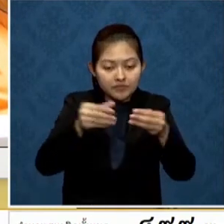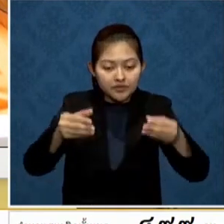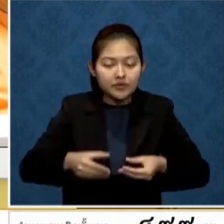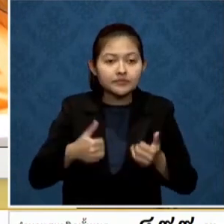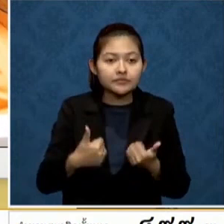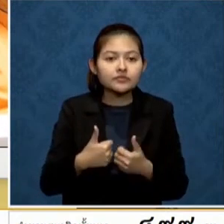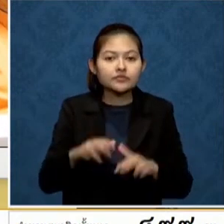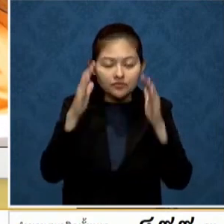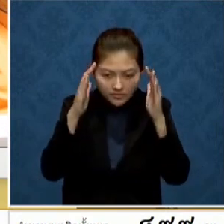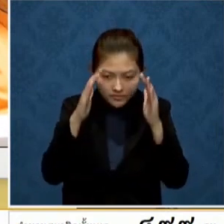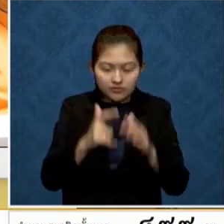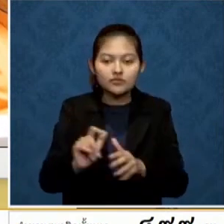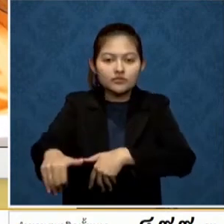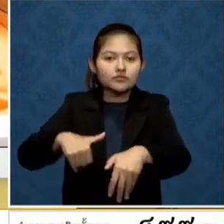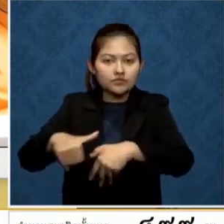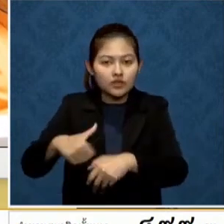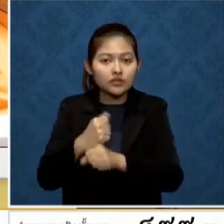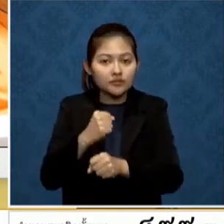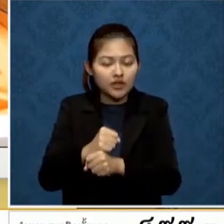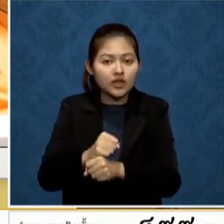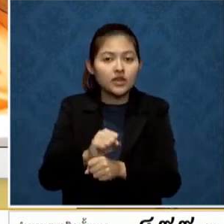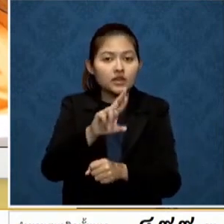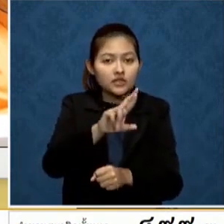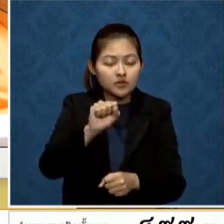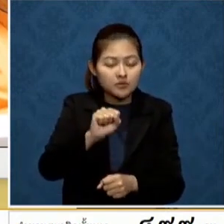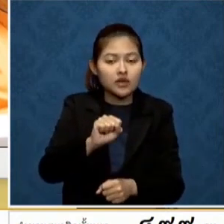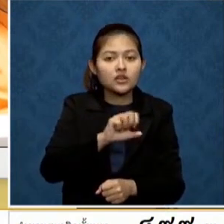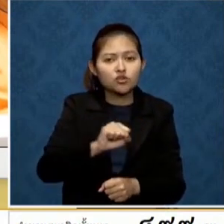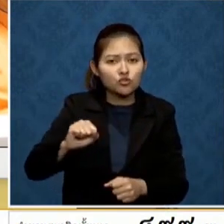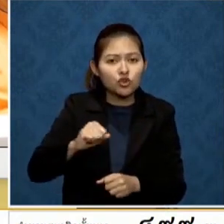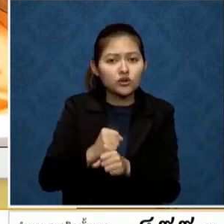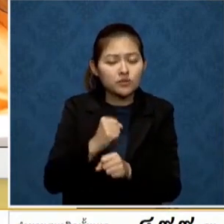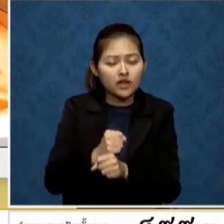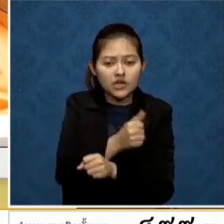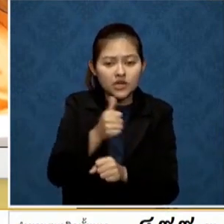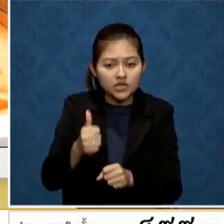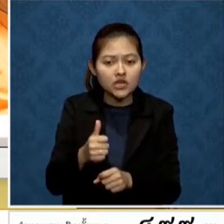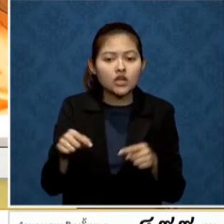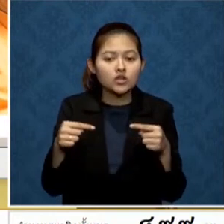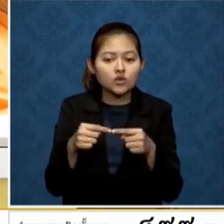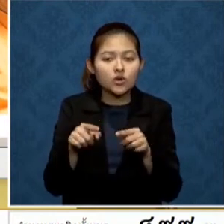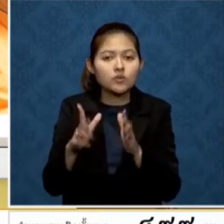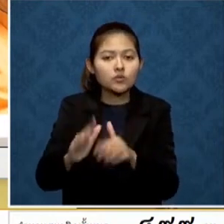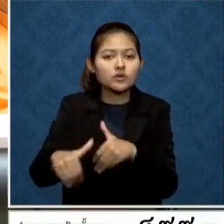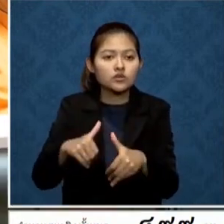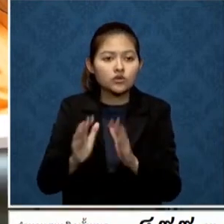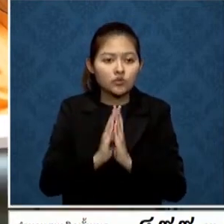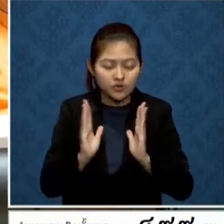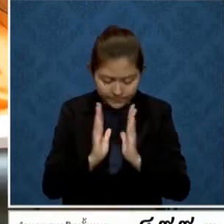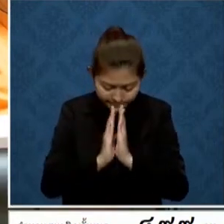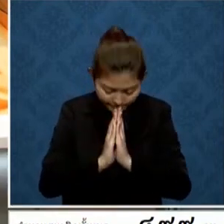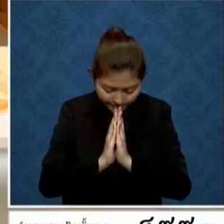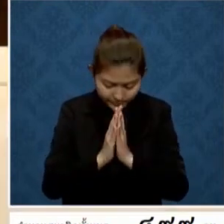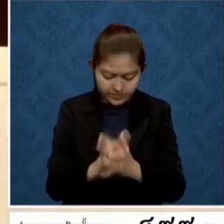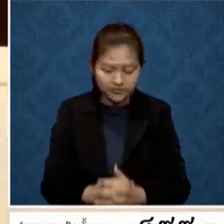ให้สภาผู้แทนราษฎรของพวกเรามีการทำงานที่มีประสิทธิภาพมีความโปร่งใสและก็ยึดโยงกับประชาชนครับขอบคุณครับท่านประธานครับ